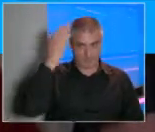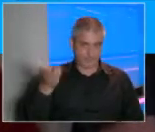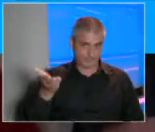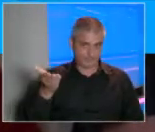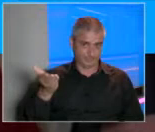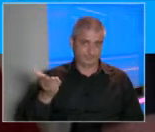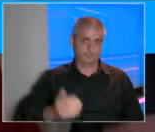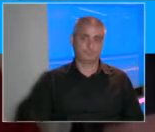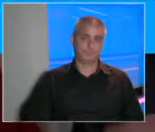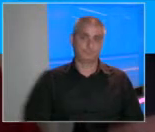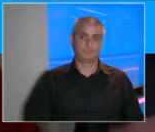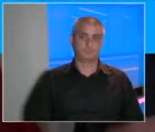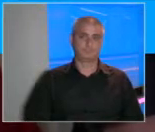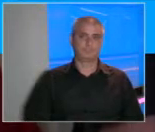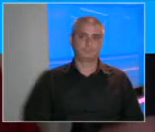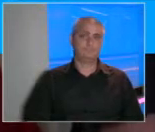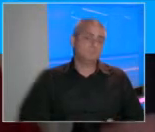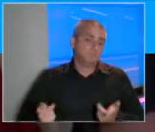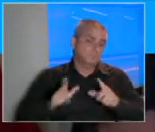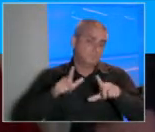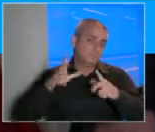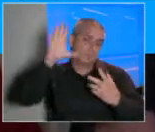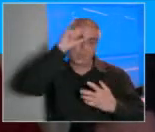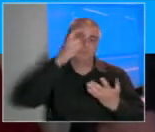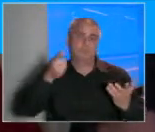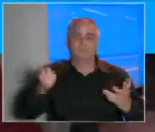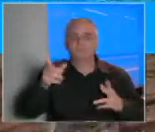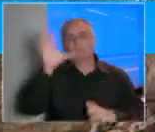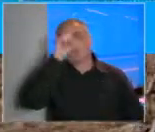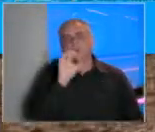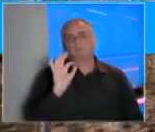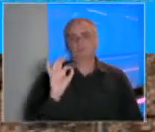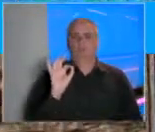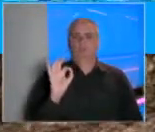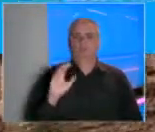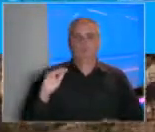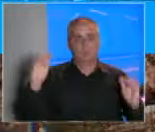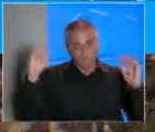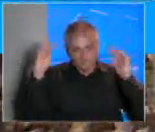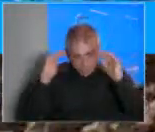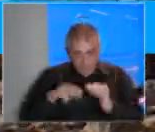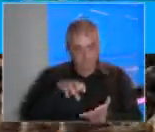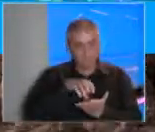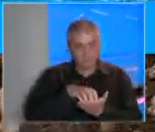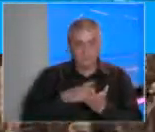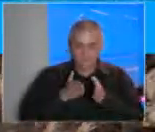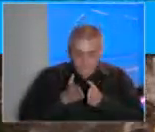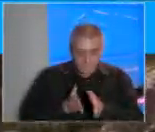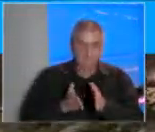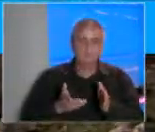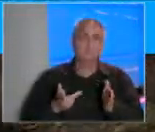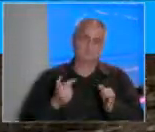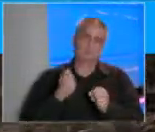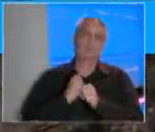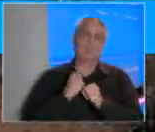למדינה הפלסטינית העתידית. עכשיו, זאת מפה קונספטואלית, כלומר זה הקונספט, כדי להוריד את זה לרמת היישוב, הכביש,